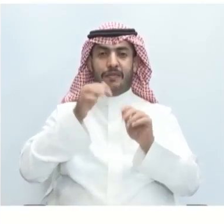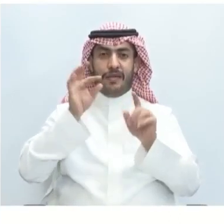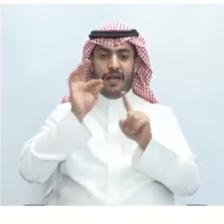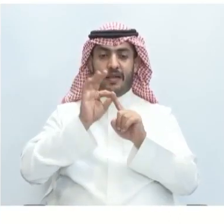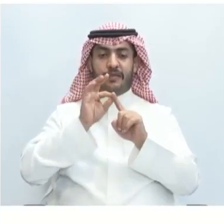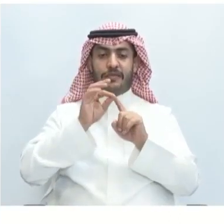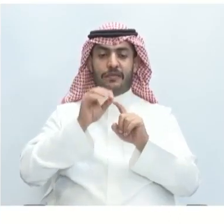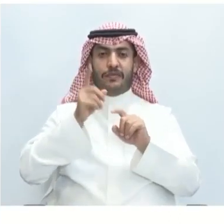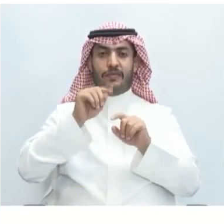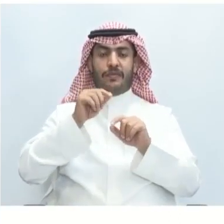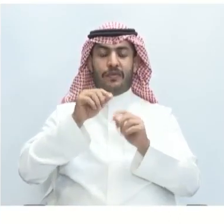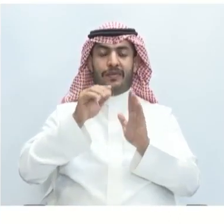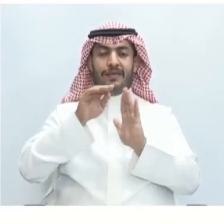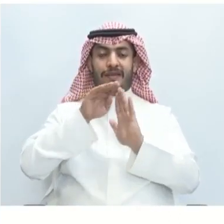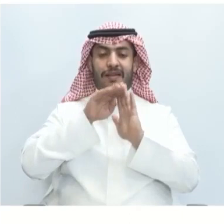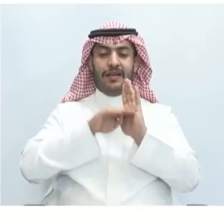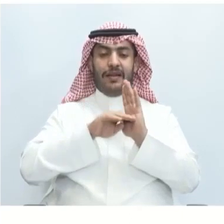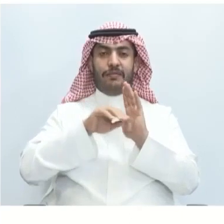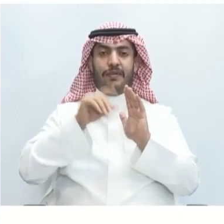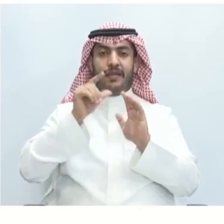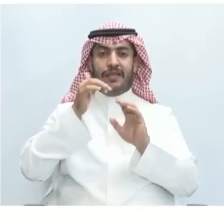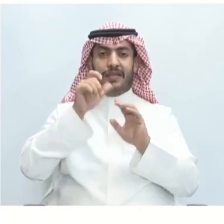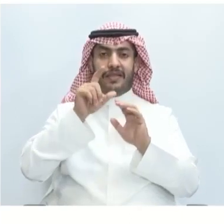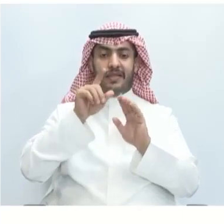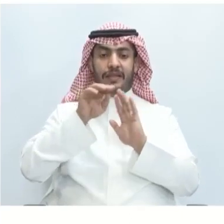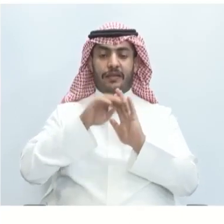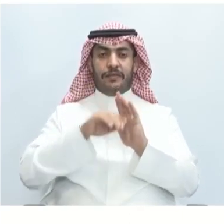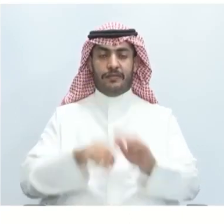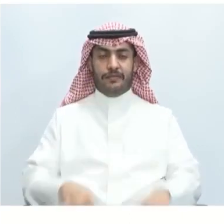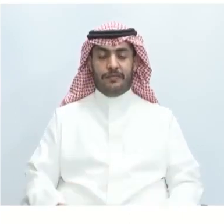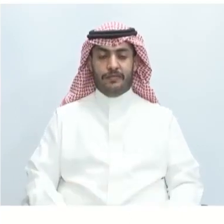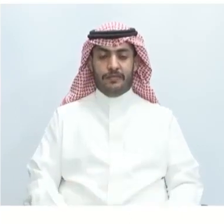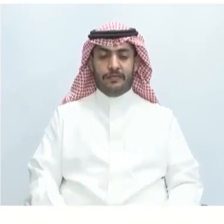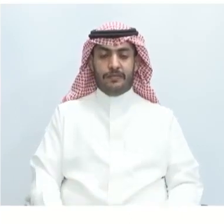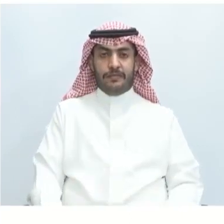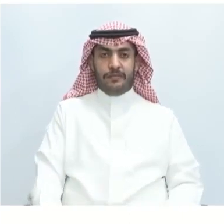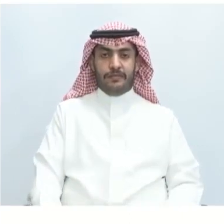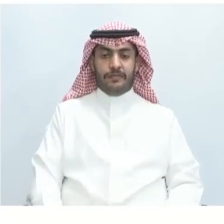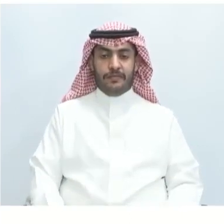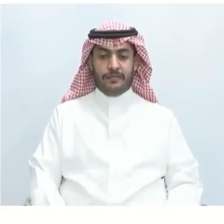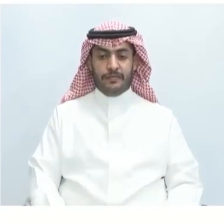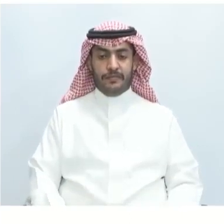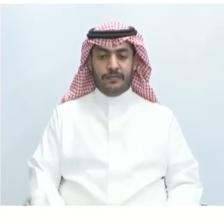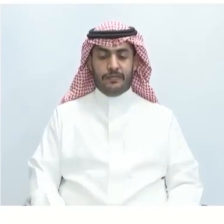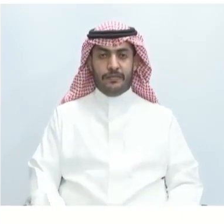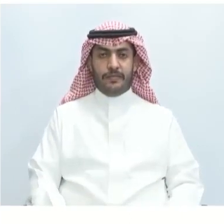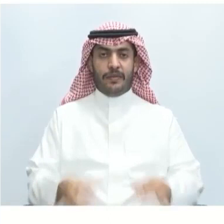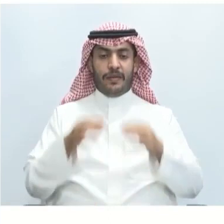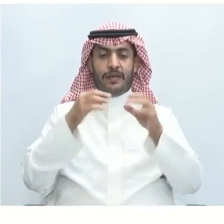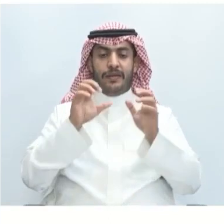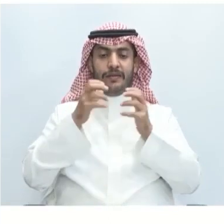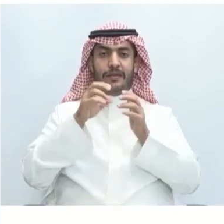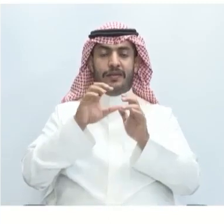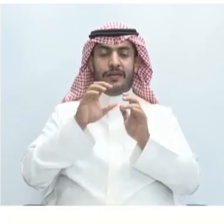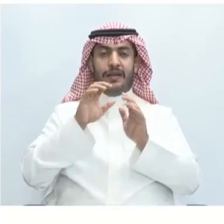النتائج ومن ثم سنصل الى قائمه الدخل بالتاكيد قسم العمليات